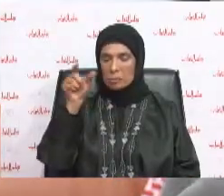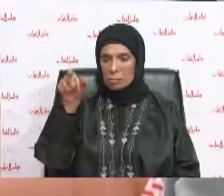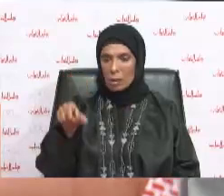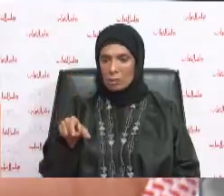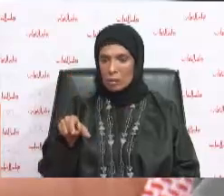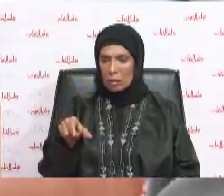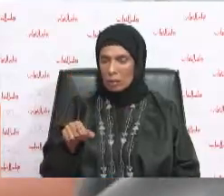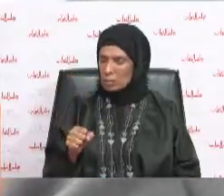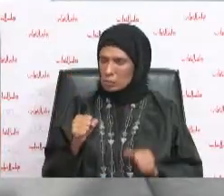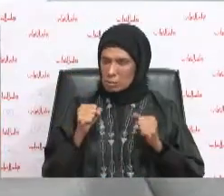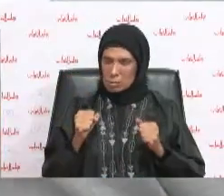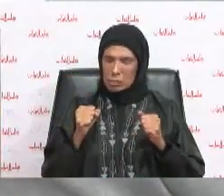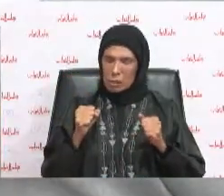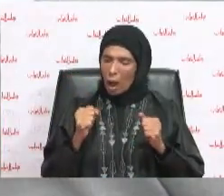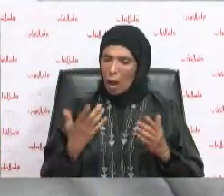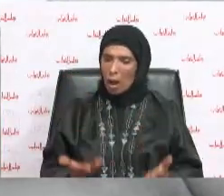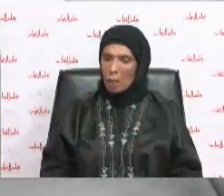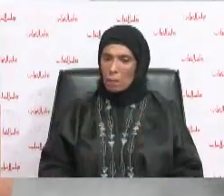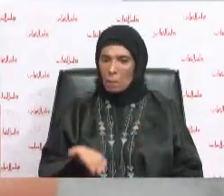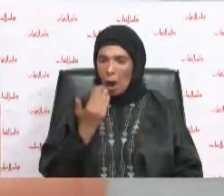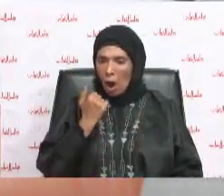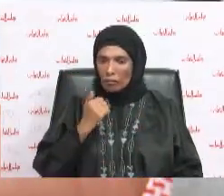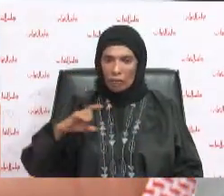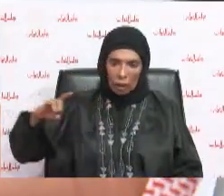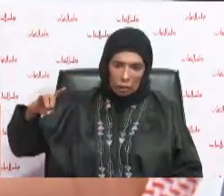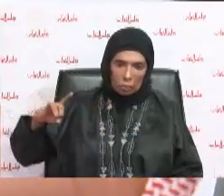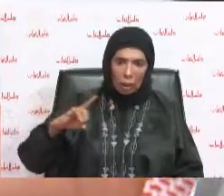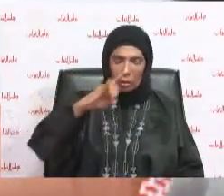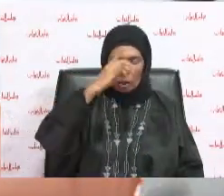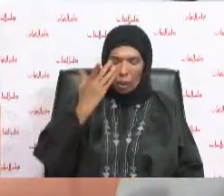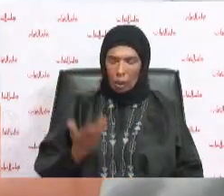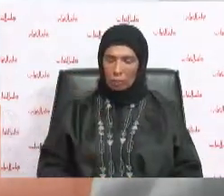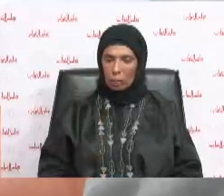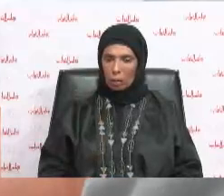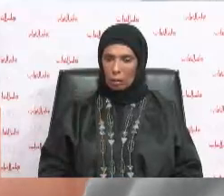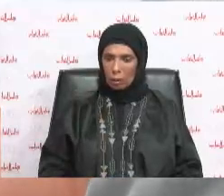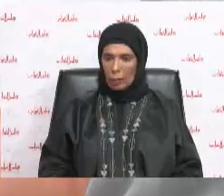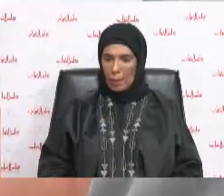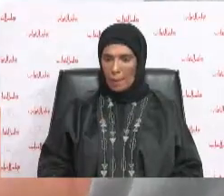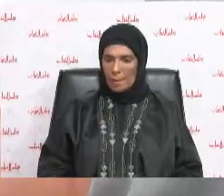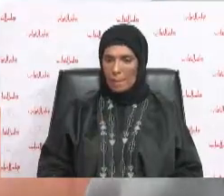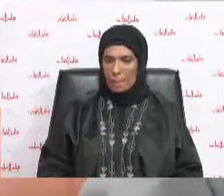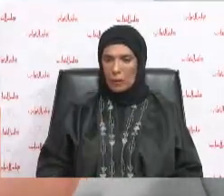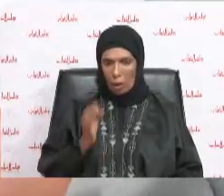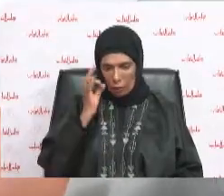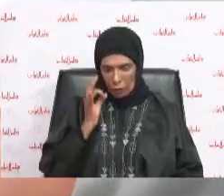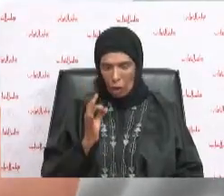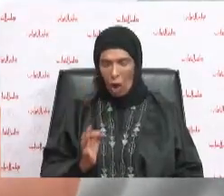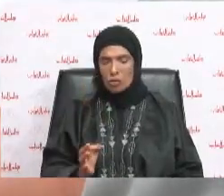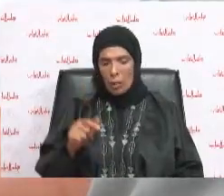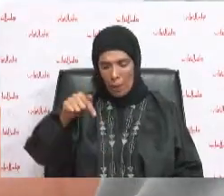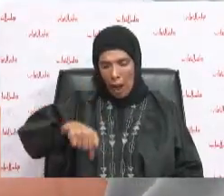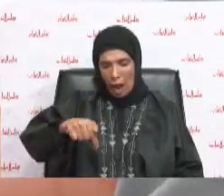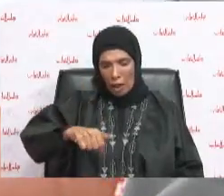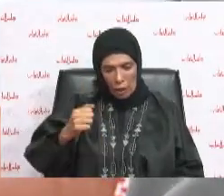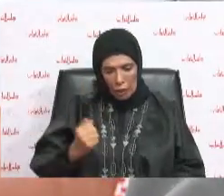قاتل إلى النشاط الاقتصادي، يقتل النشاط الاقتصادي. وإحنا في أمس الحاجة